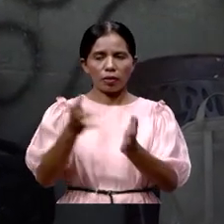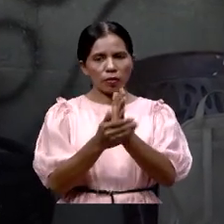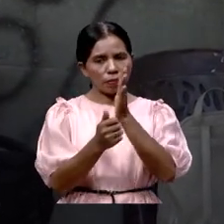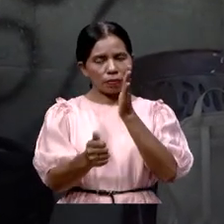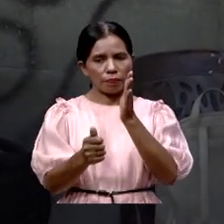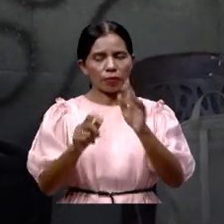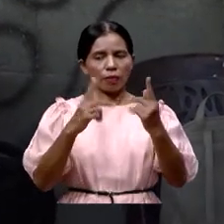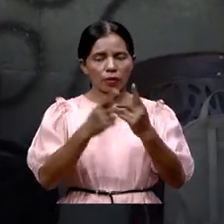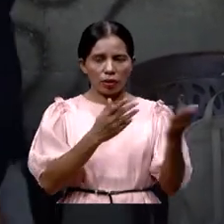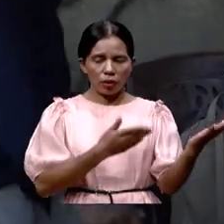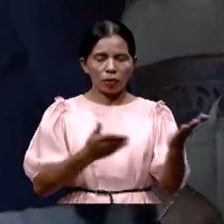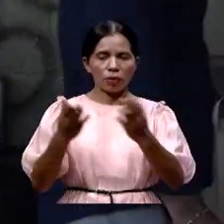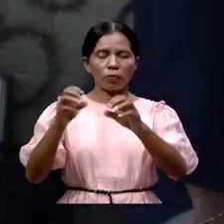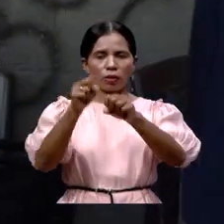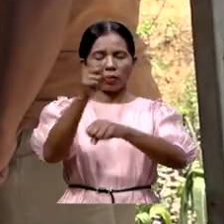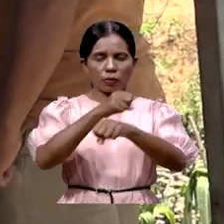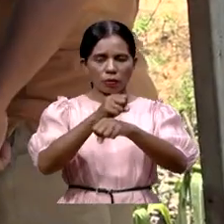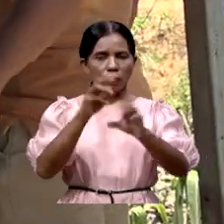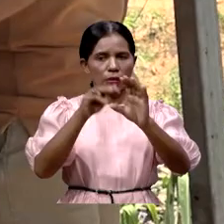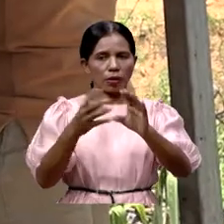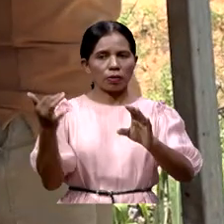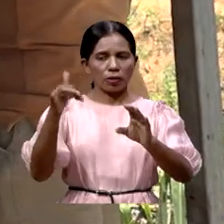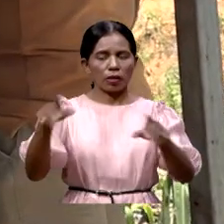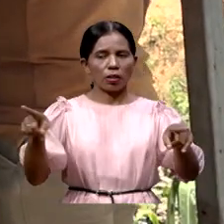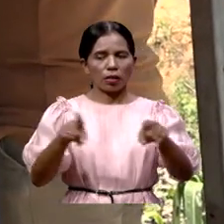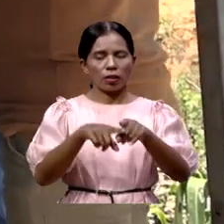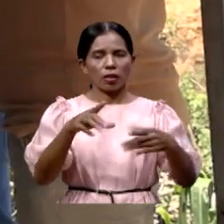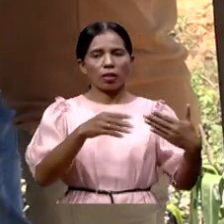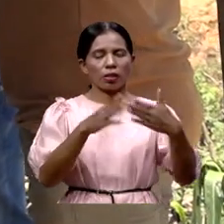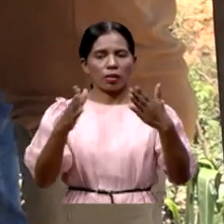refere distribui balosa, supermercado sira hanesan líder,